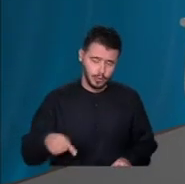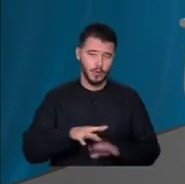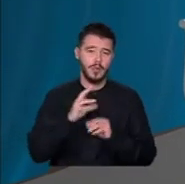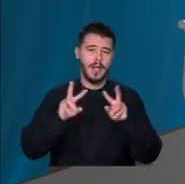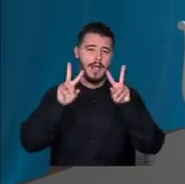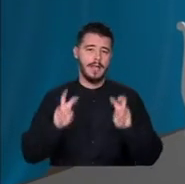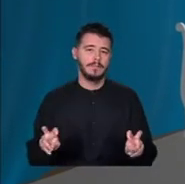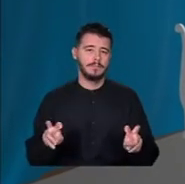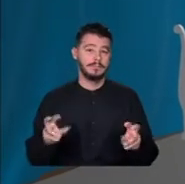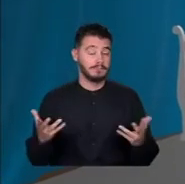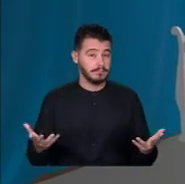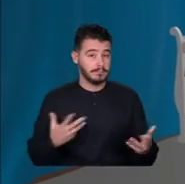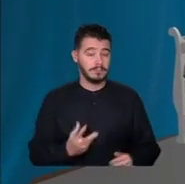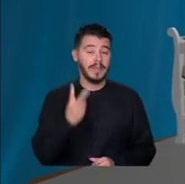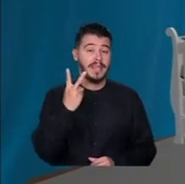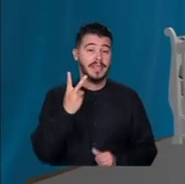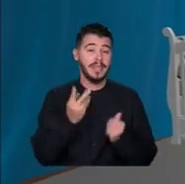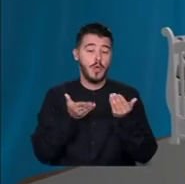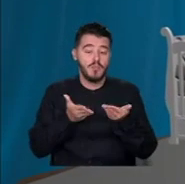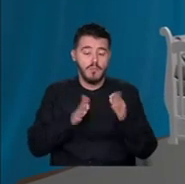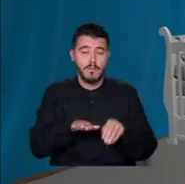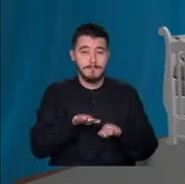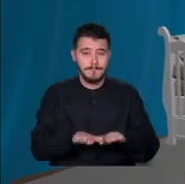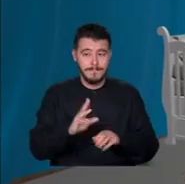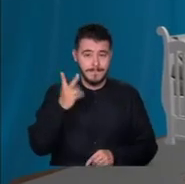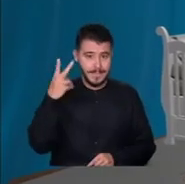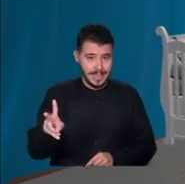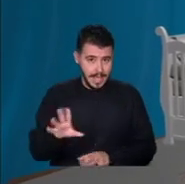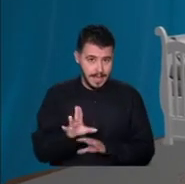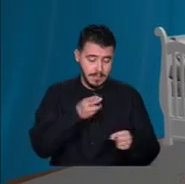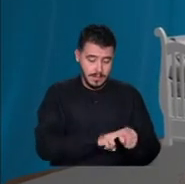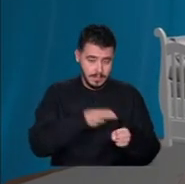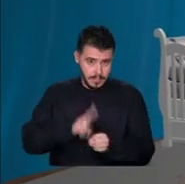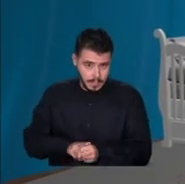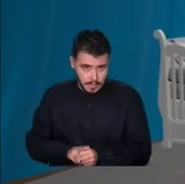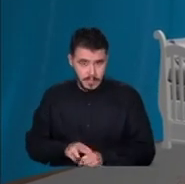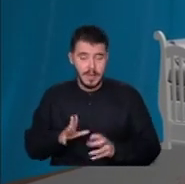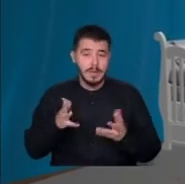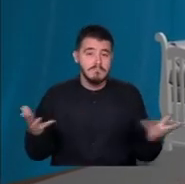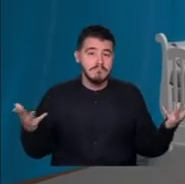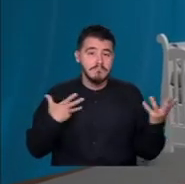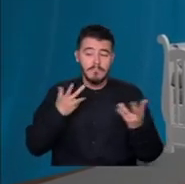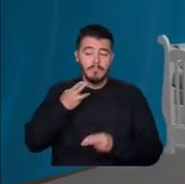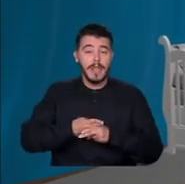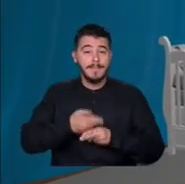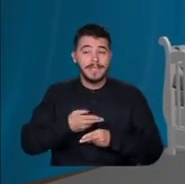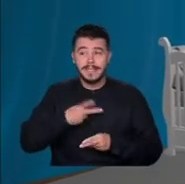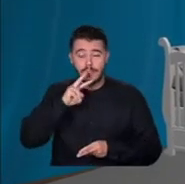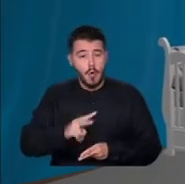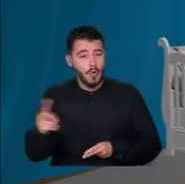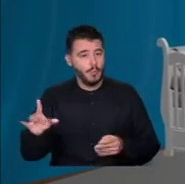παιδιά και πέθαναν κοντά της άλλα τρία, απάντηση δεν έχει δοθεί. Το πρώτο από τα περιστατικά γίνεται πίσω